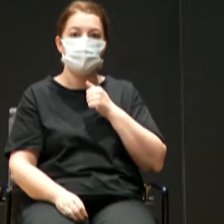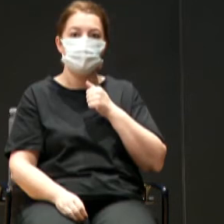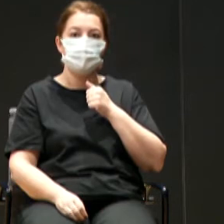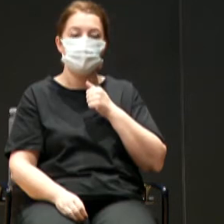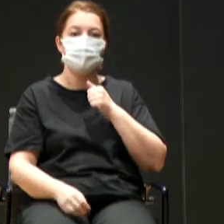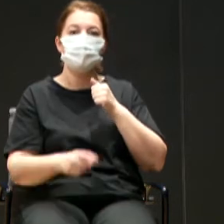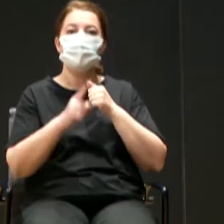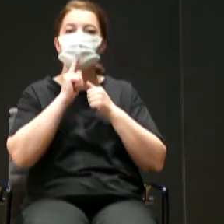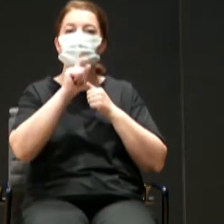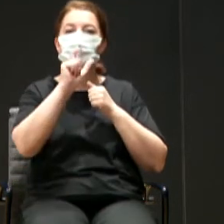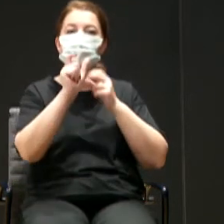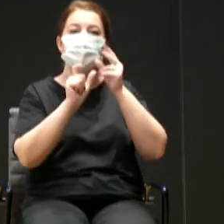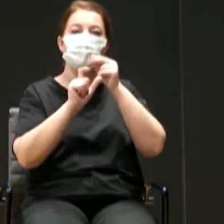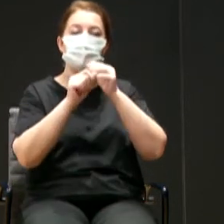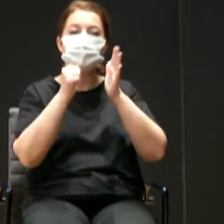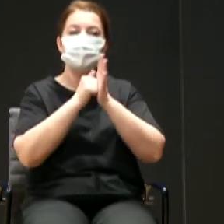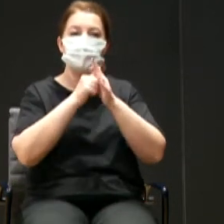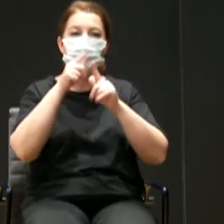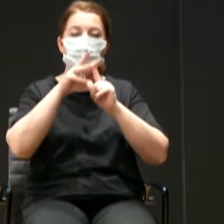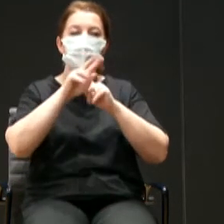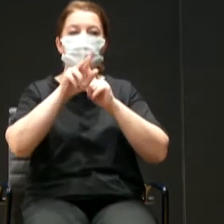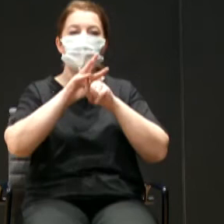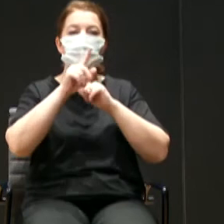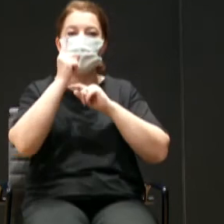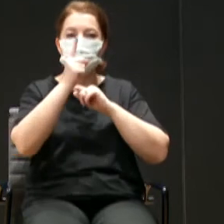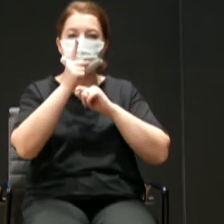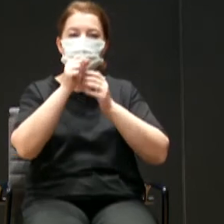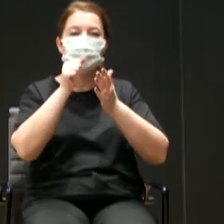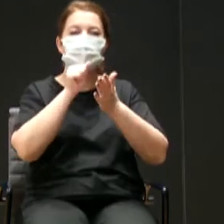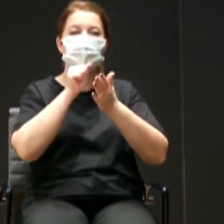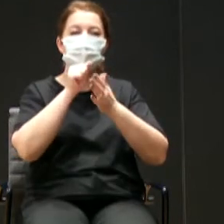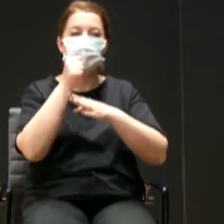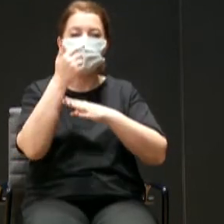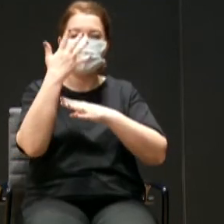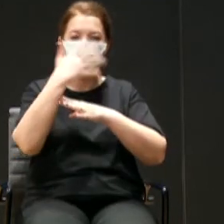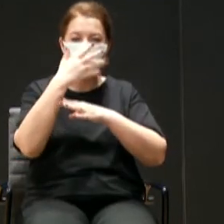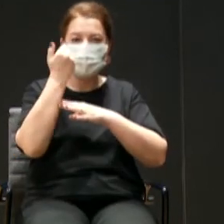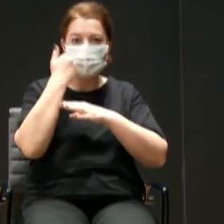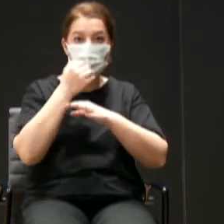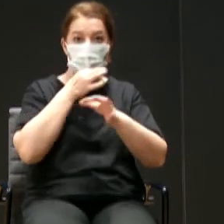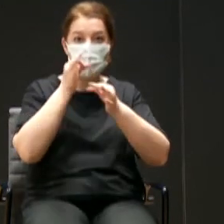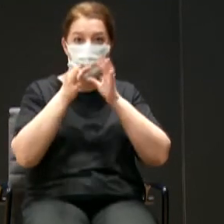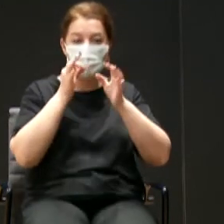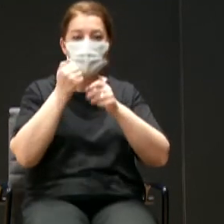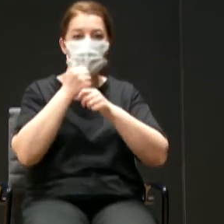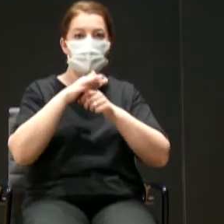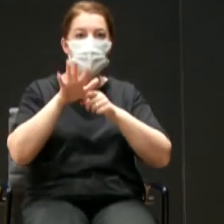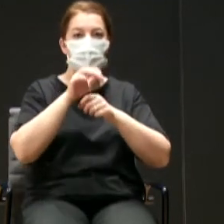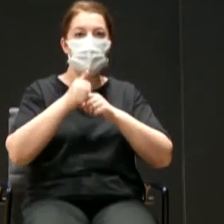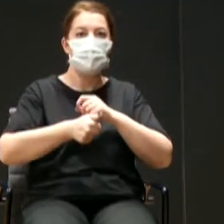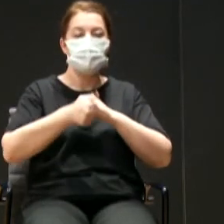Sözcü Gazetesi ve Telebir yayın organının yalan haberini genel başkanlığı servis